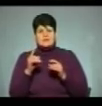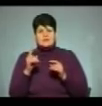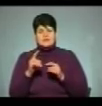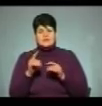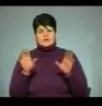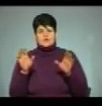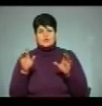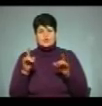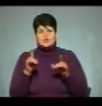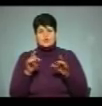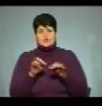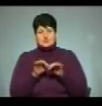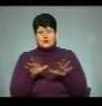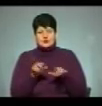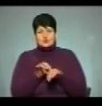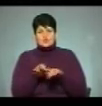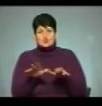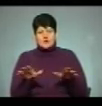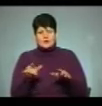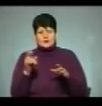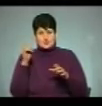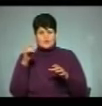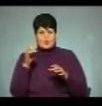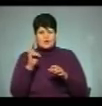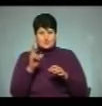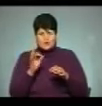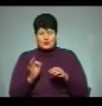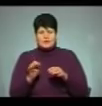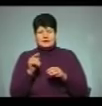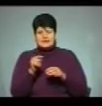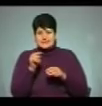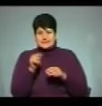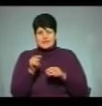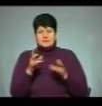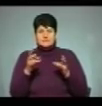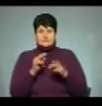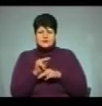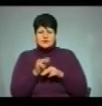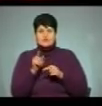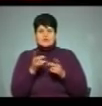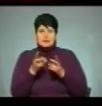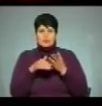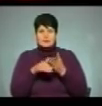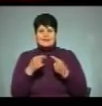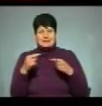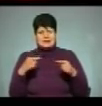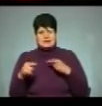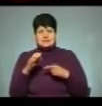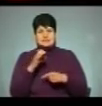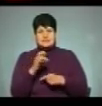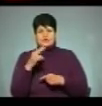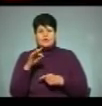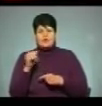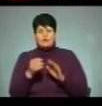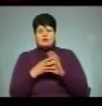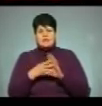жучок» – це досить повчальна, до речі, казка. Треба навчити, що там треба допомагати іншим. Софія Довгалюк,